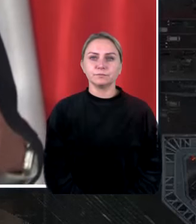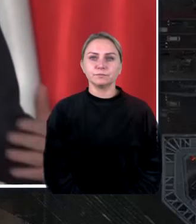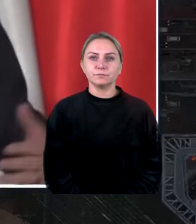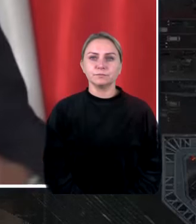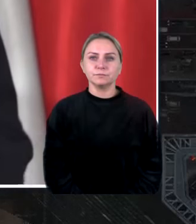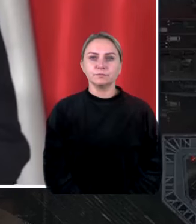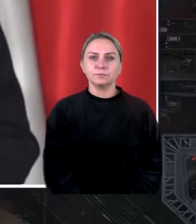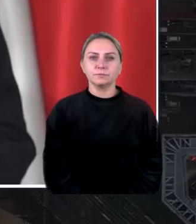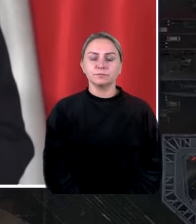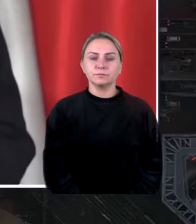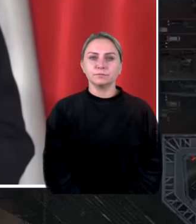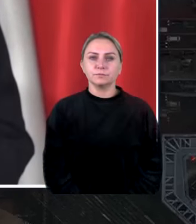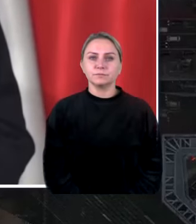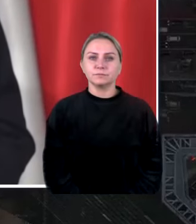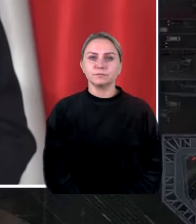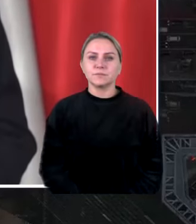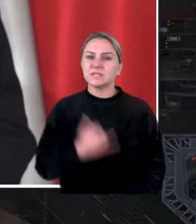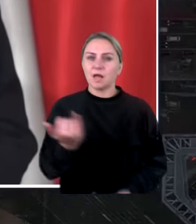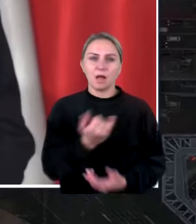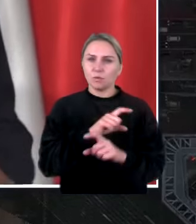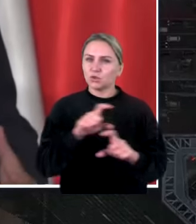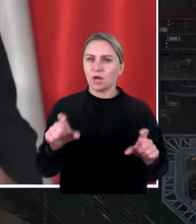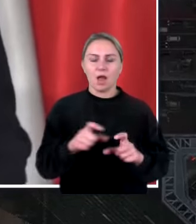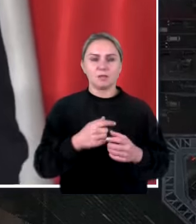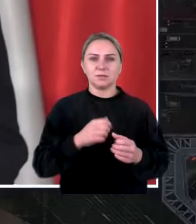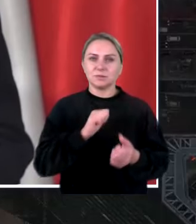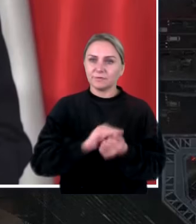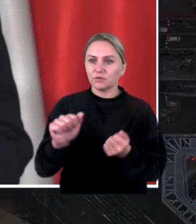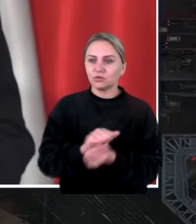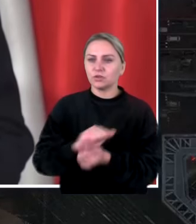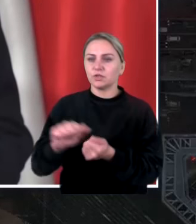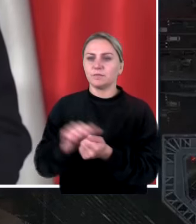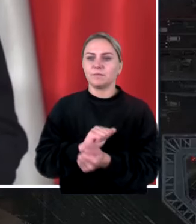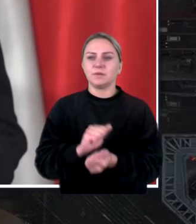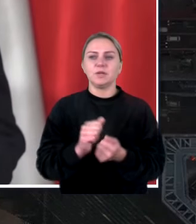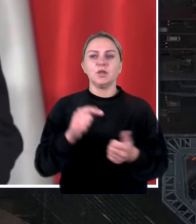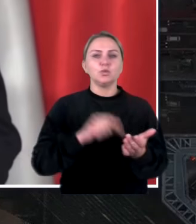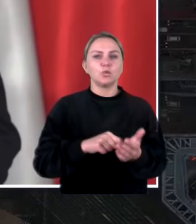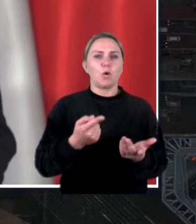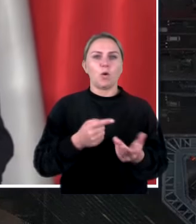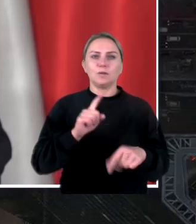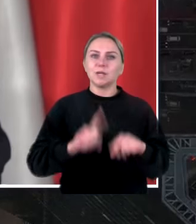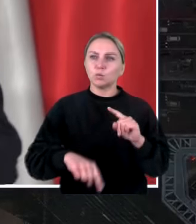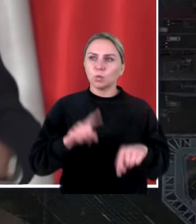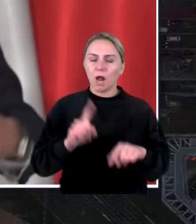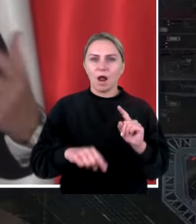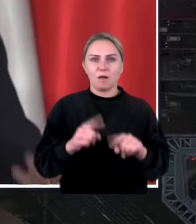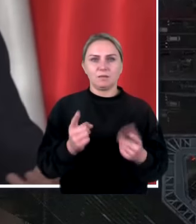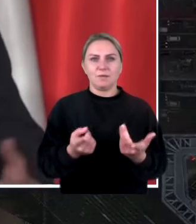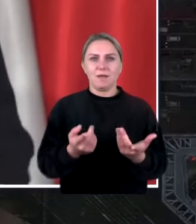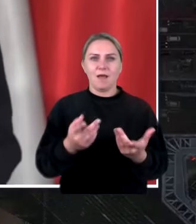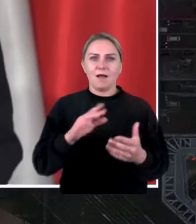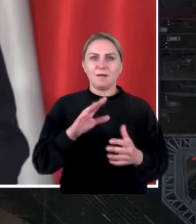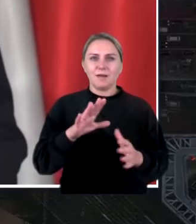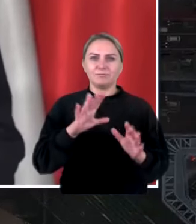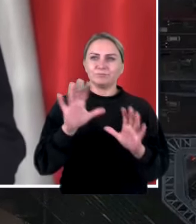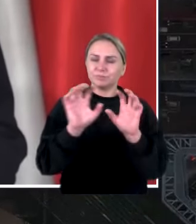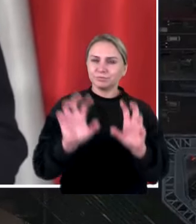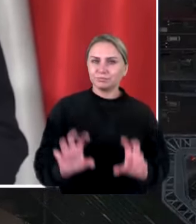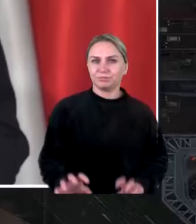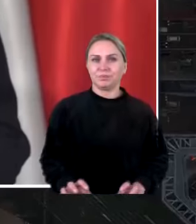stale walczymy z tą katastrofą naturalną. Jeszcze nie przeszło to, nie jest to za nami, to